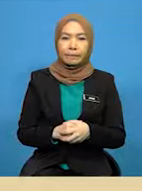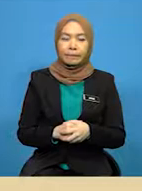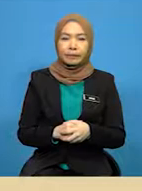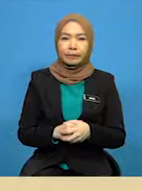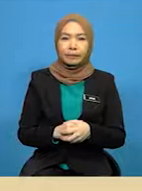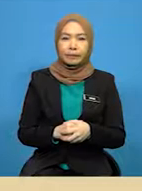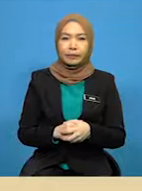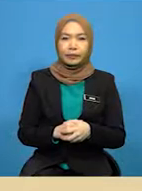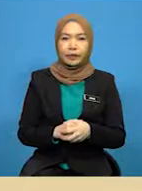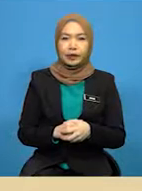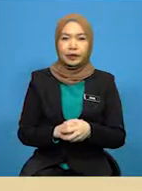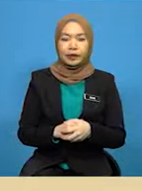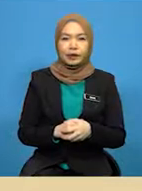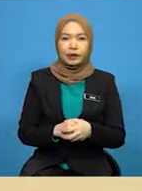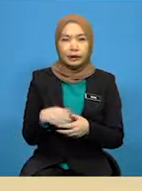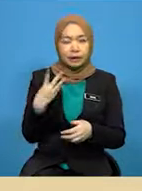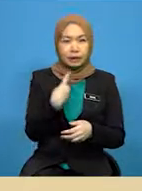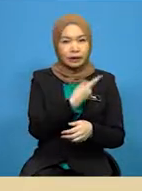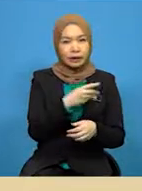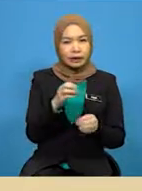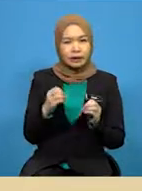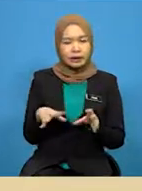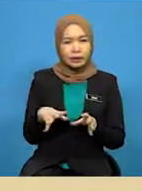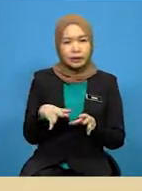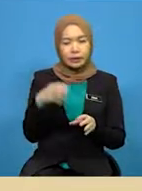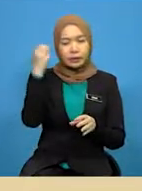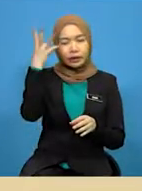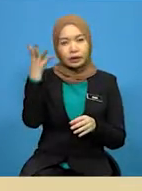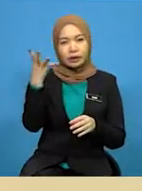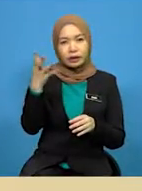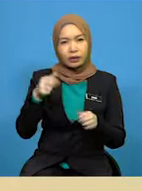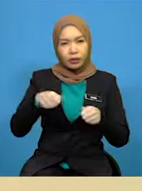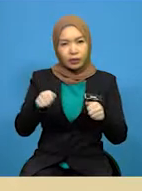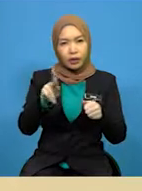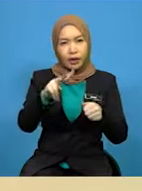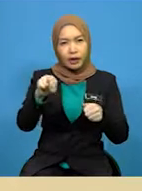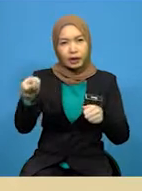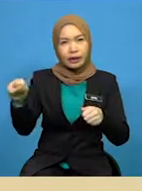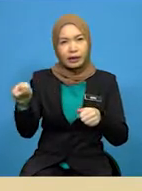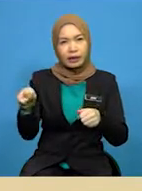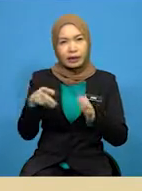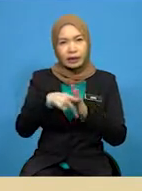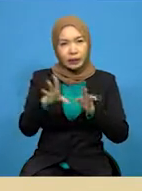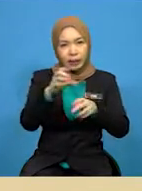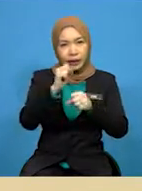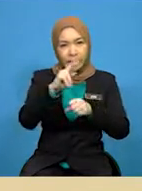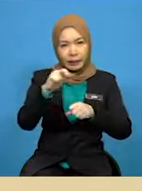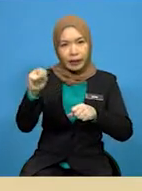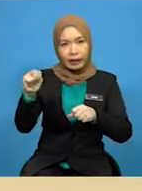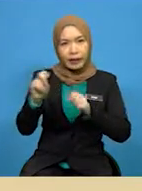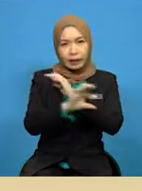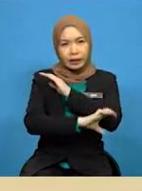Pada awal rancangan, kami telah pun membincangkan tentang aliran pusingan pendapatan negara dalam ekonomi empat